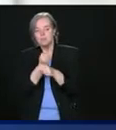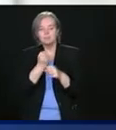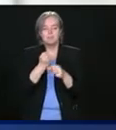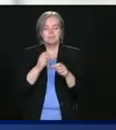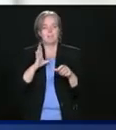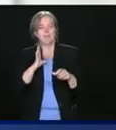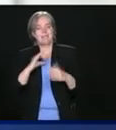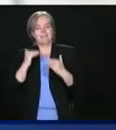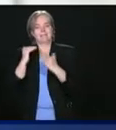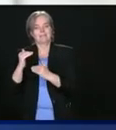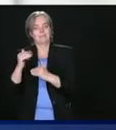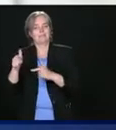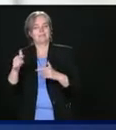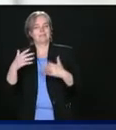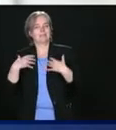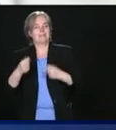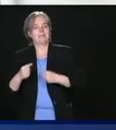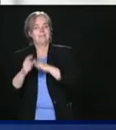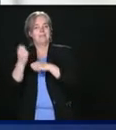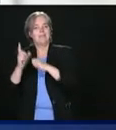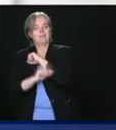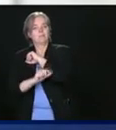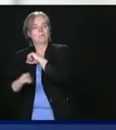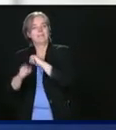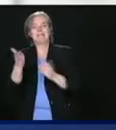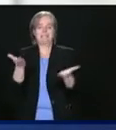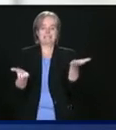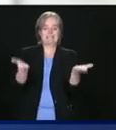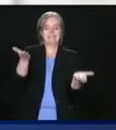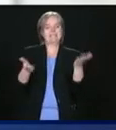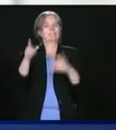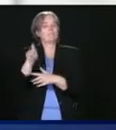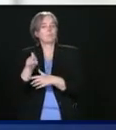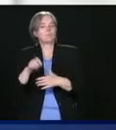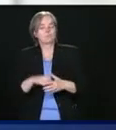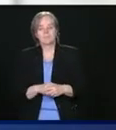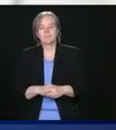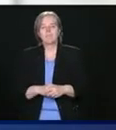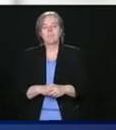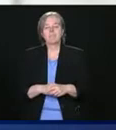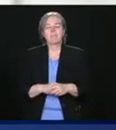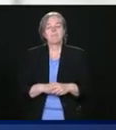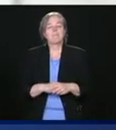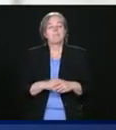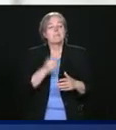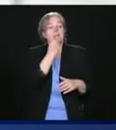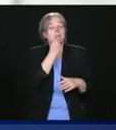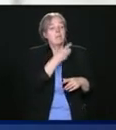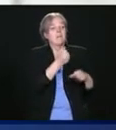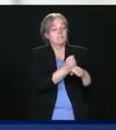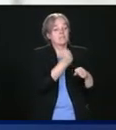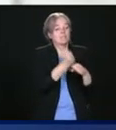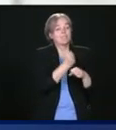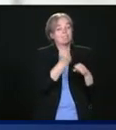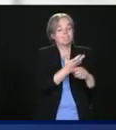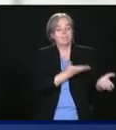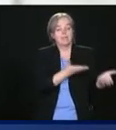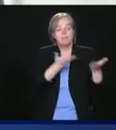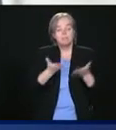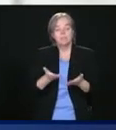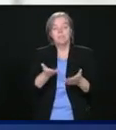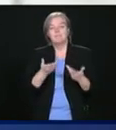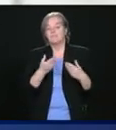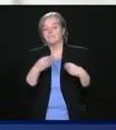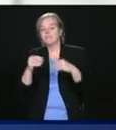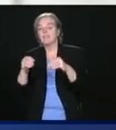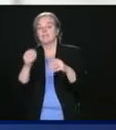différents scénarios de façon prudente. Et oui, on doit s'assurer de maintenir cette chaîne d'approvisionnement qui permet d'acheminer